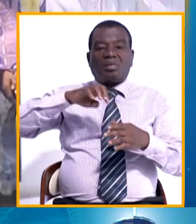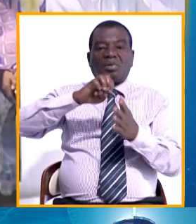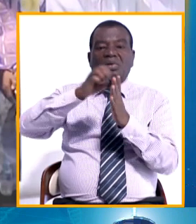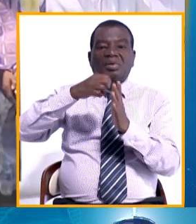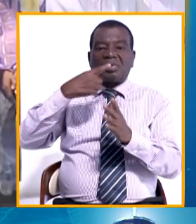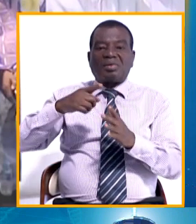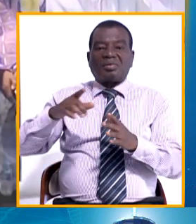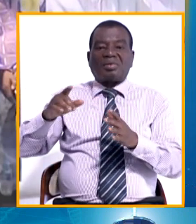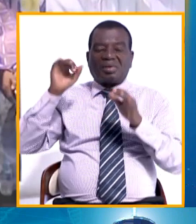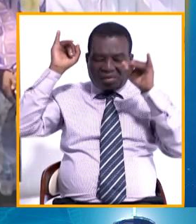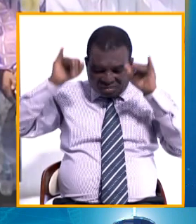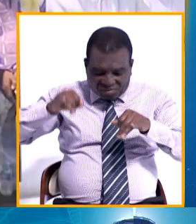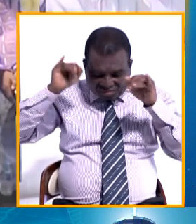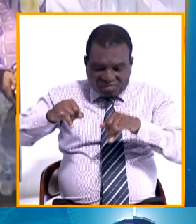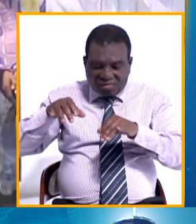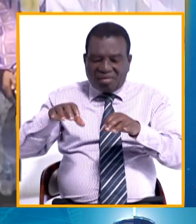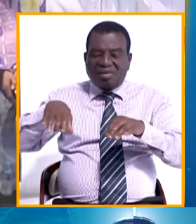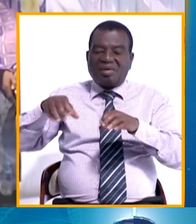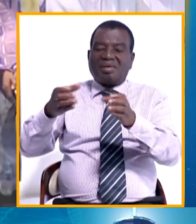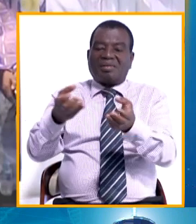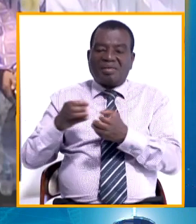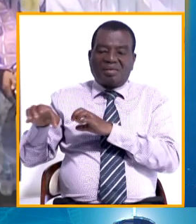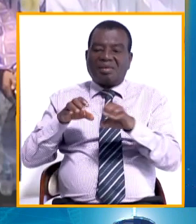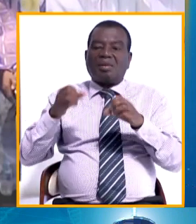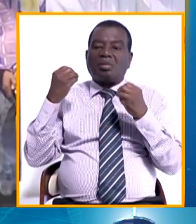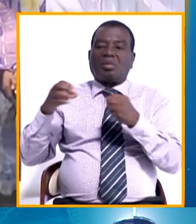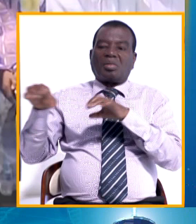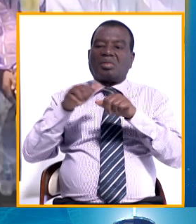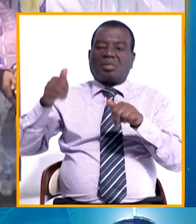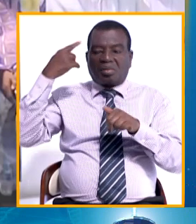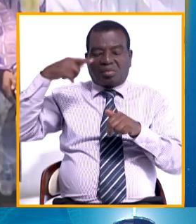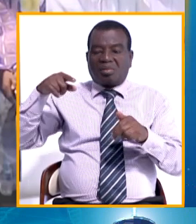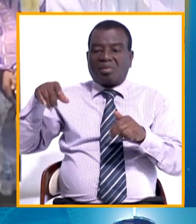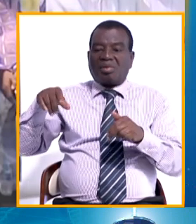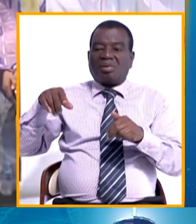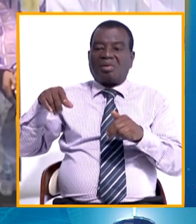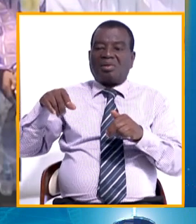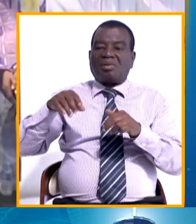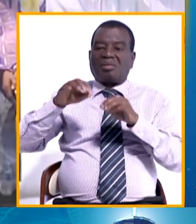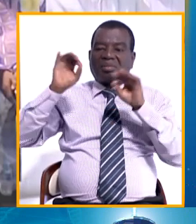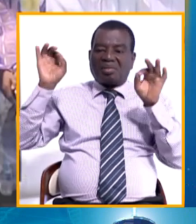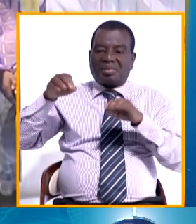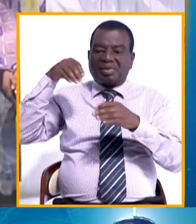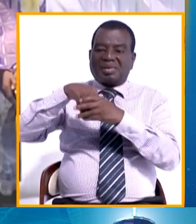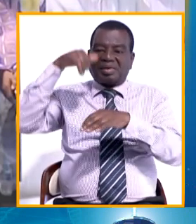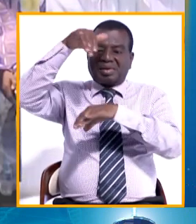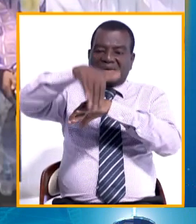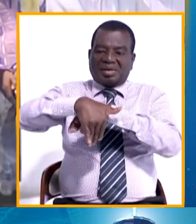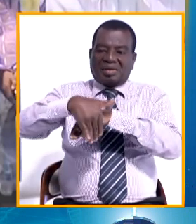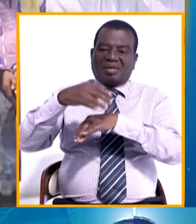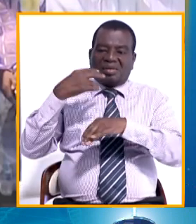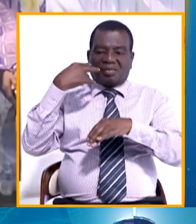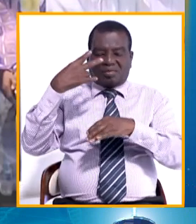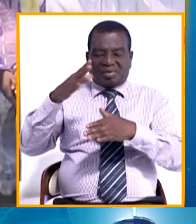sont adeptes, ils prévoient de faire plusieurs activités pour meubler cette nuit de prière et de bénédiction. On voit tout cela dans